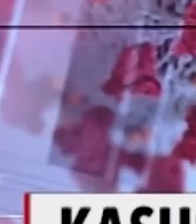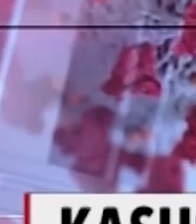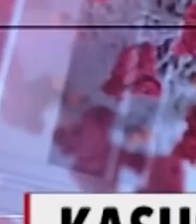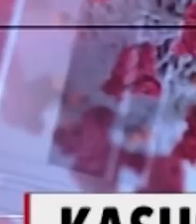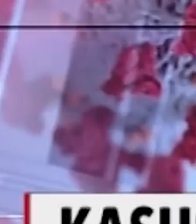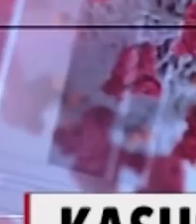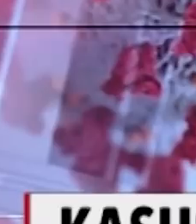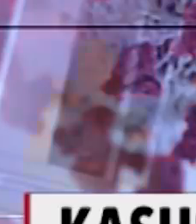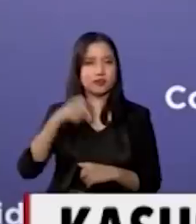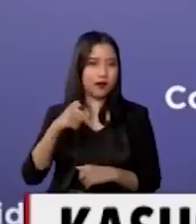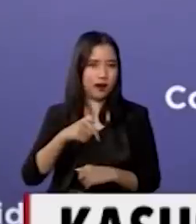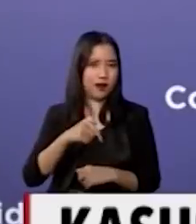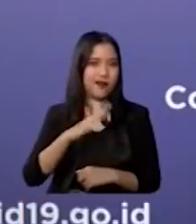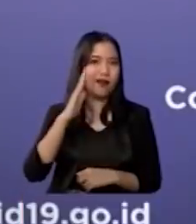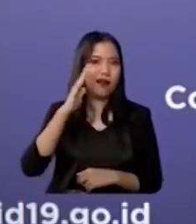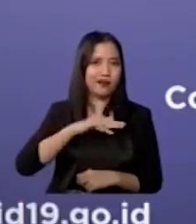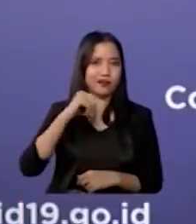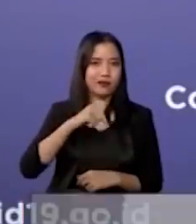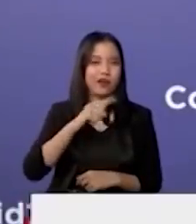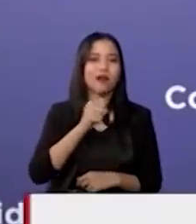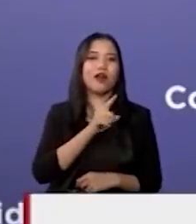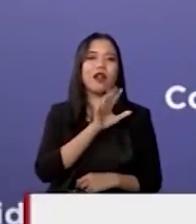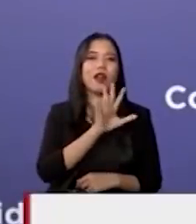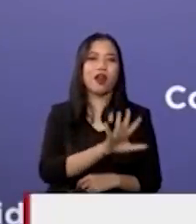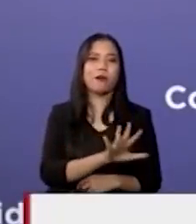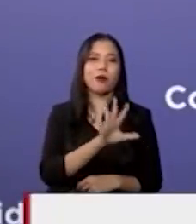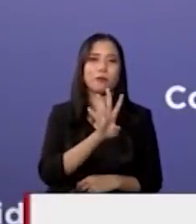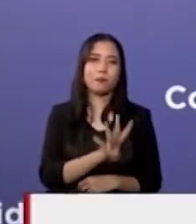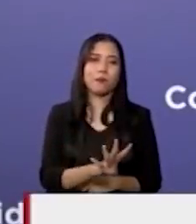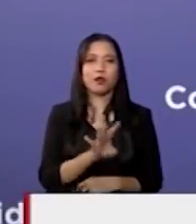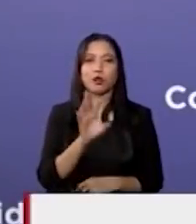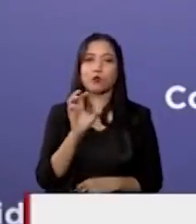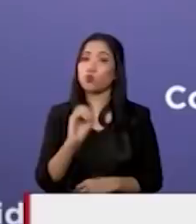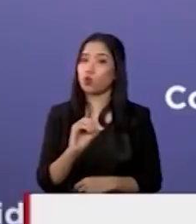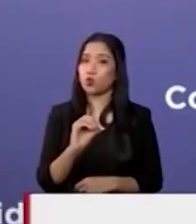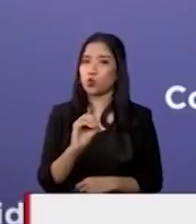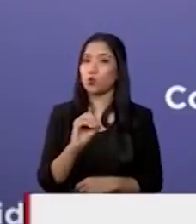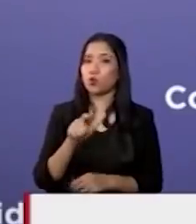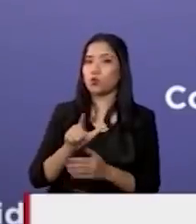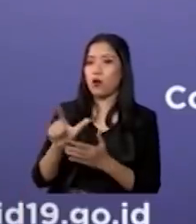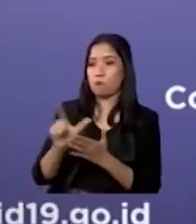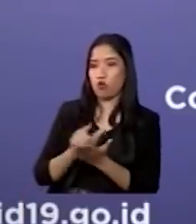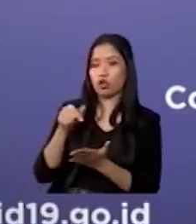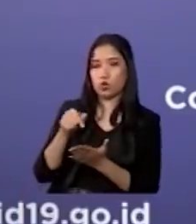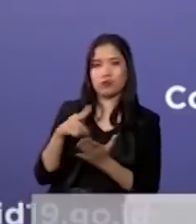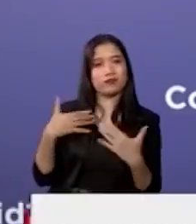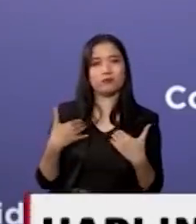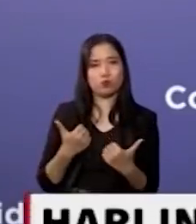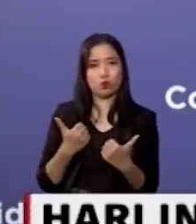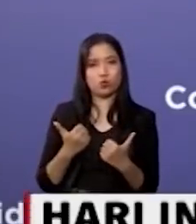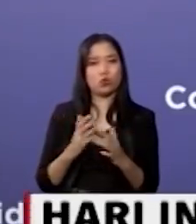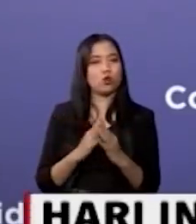Indonesia. Ini ada 540 kasus yang dilaporkan sembuh,